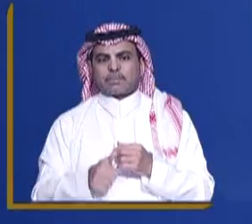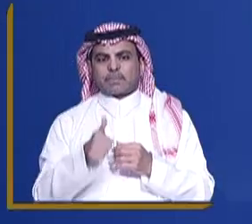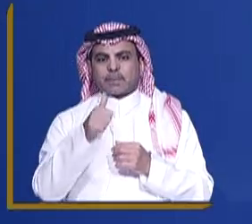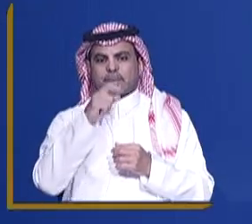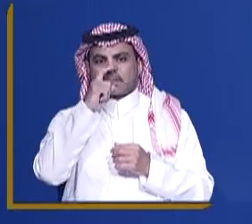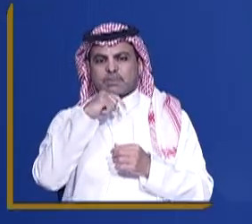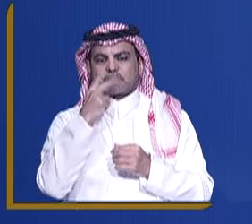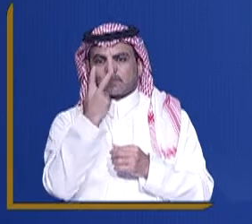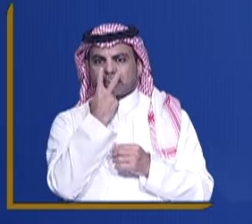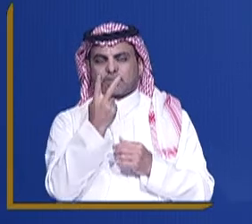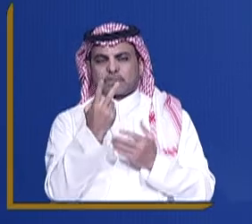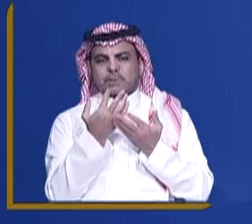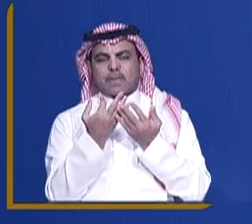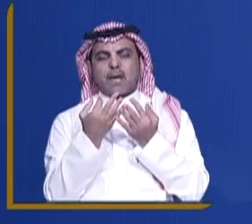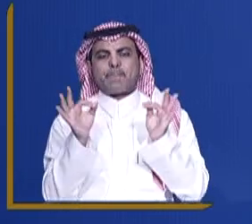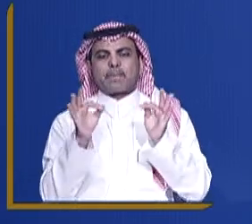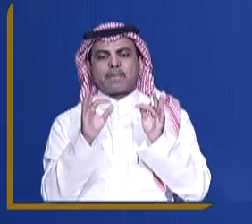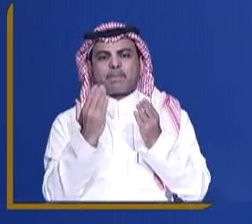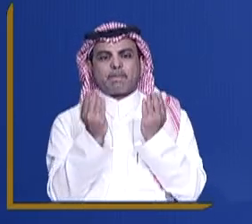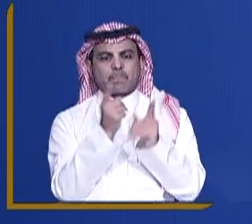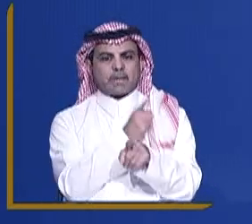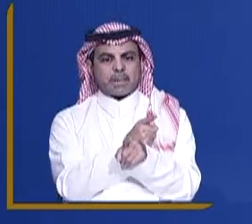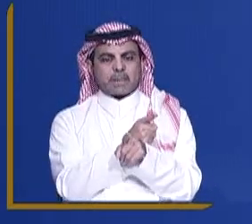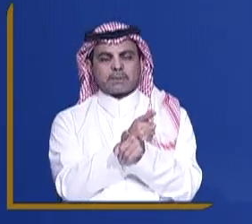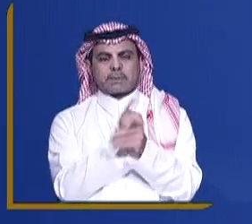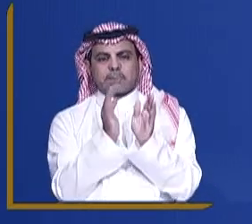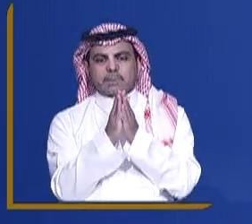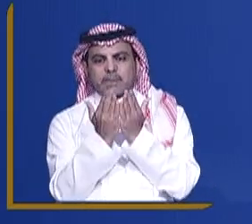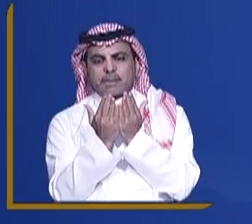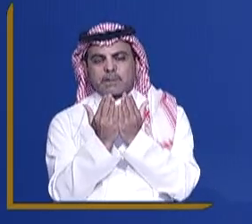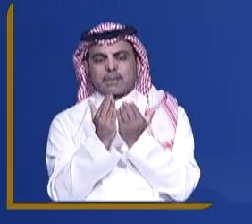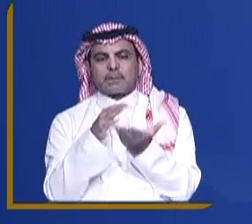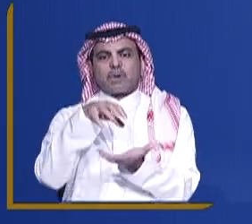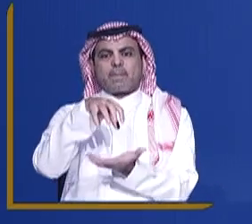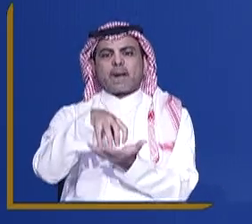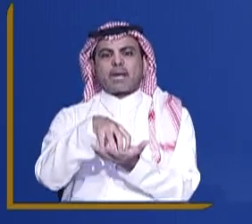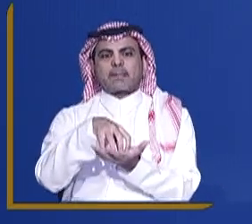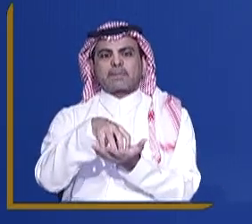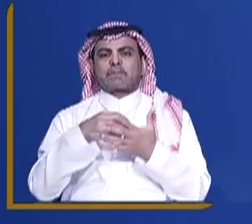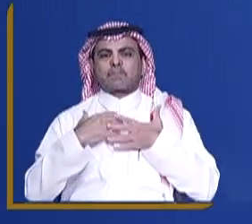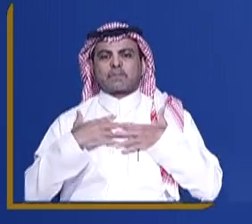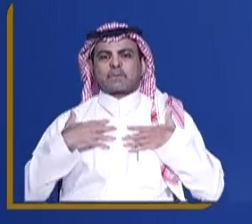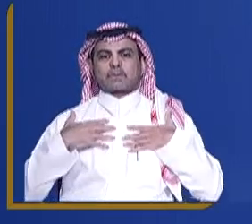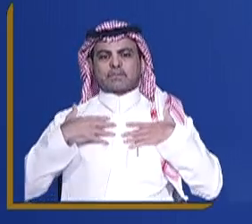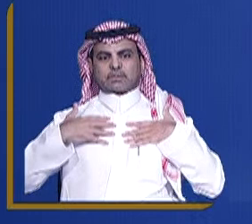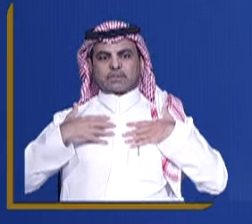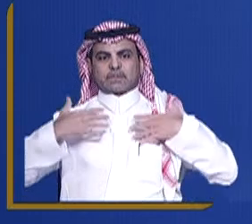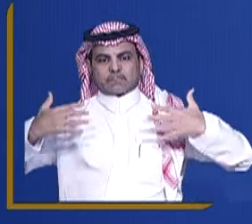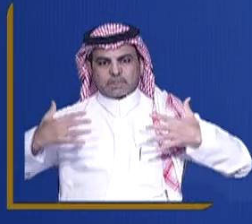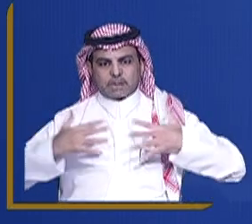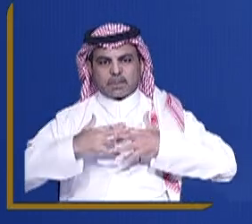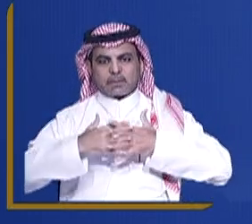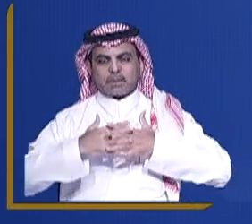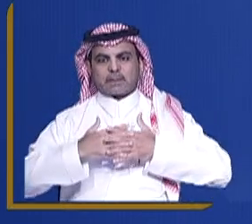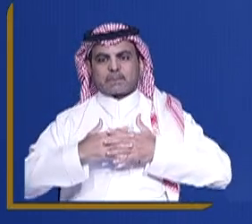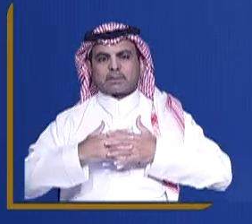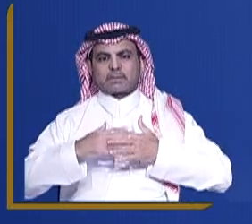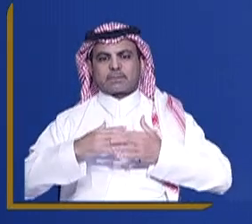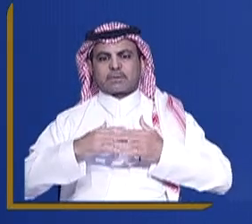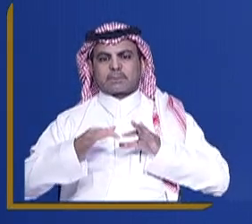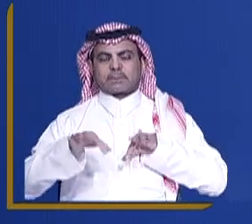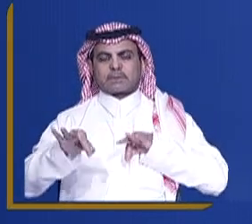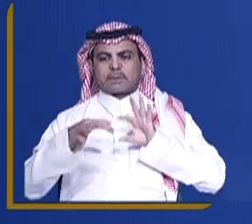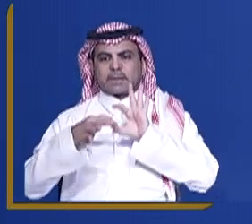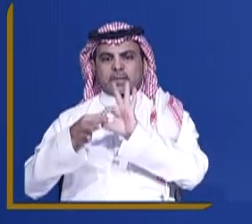النظرة نظرة شمولية من المعلم والمنهج والبيئة التعليمية، وكذلك الشراكة مع القطاعات